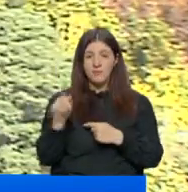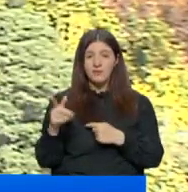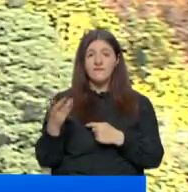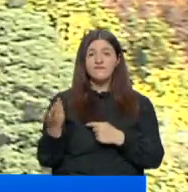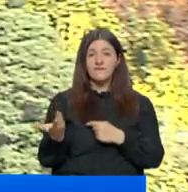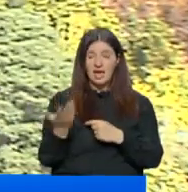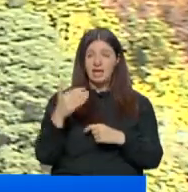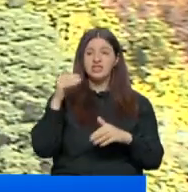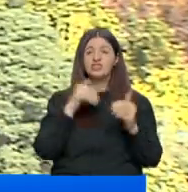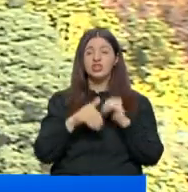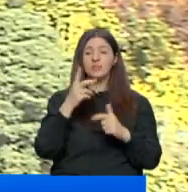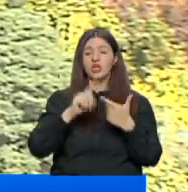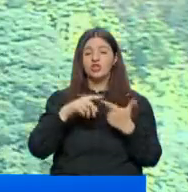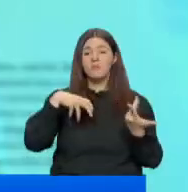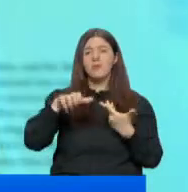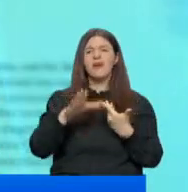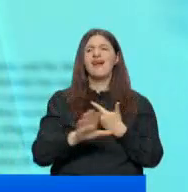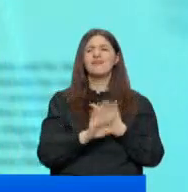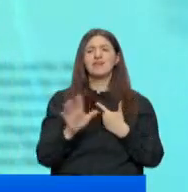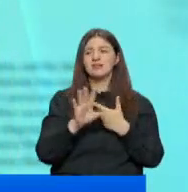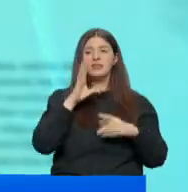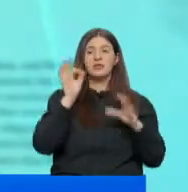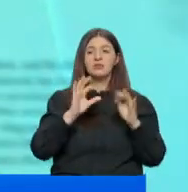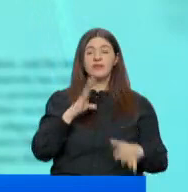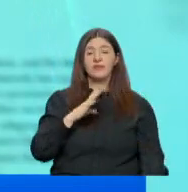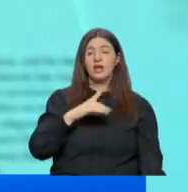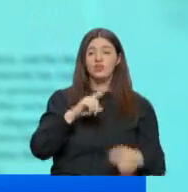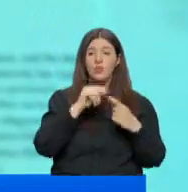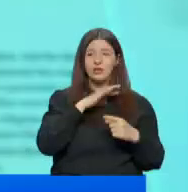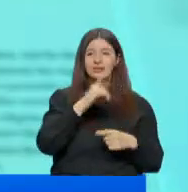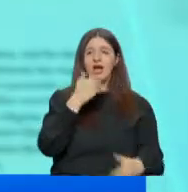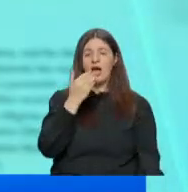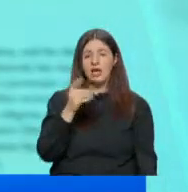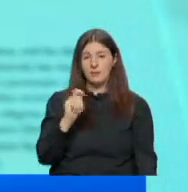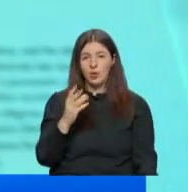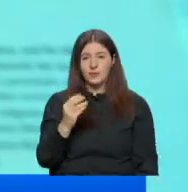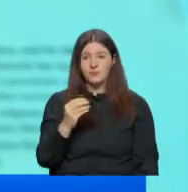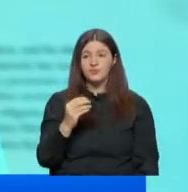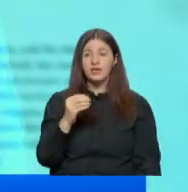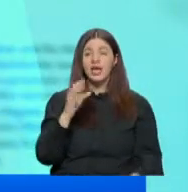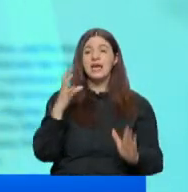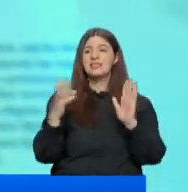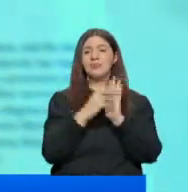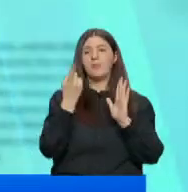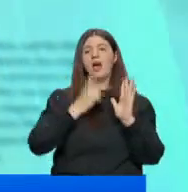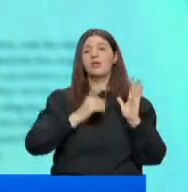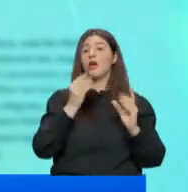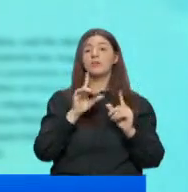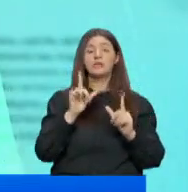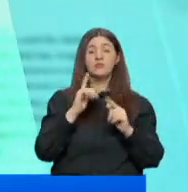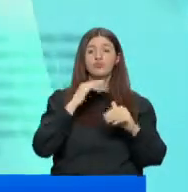ve seçim ikinci tura kalmaz. Tespitleri var Kemal Kılıçdaroğlu'nun, sizlere de aktarmış olalım. Sembolik biri aday